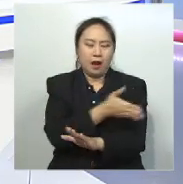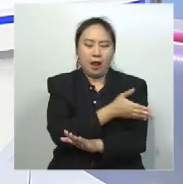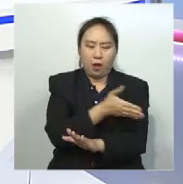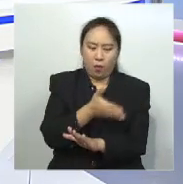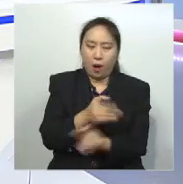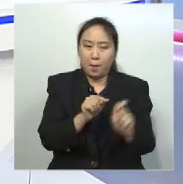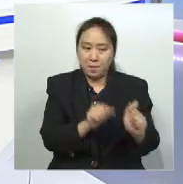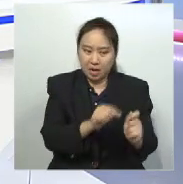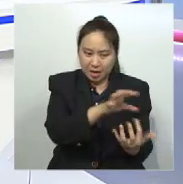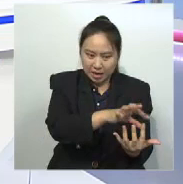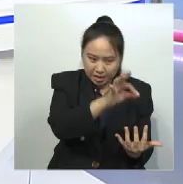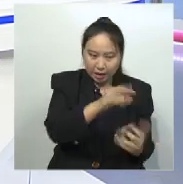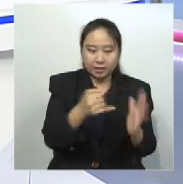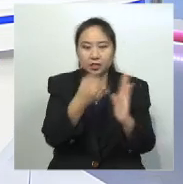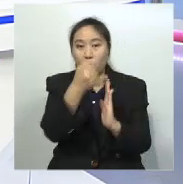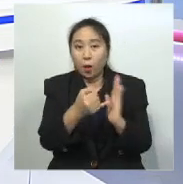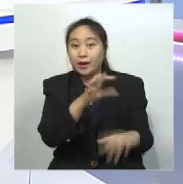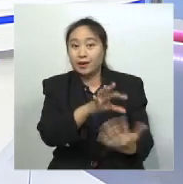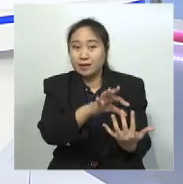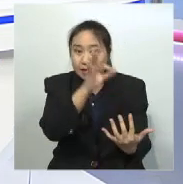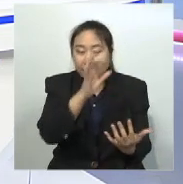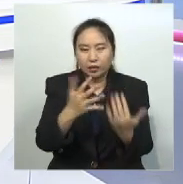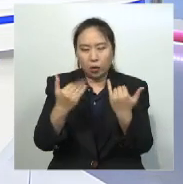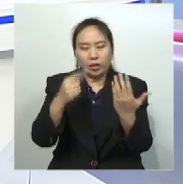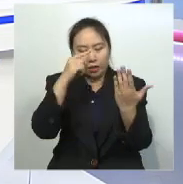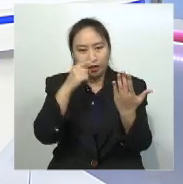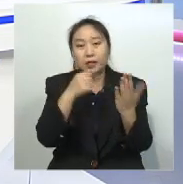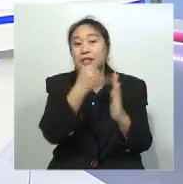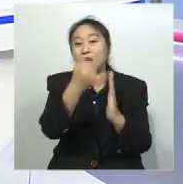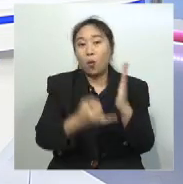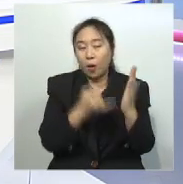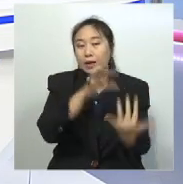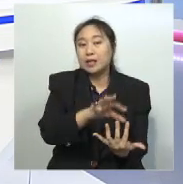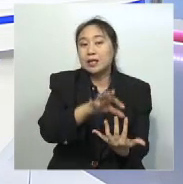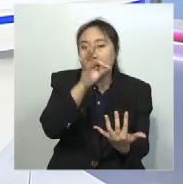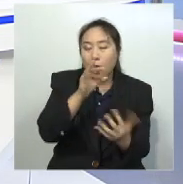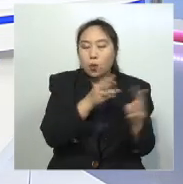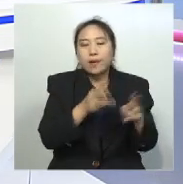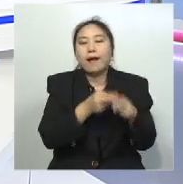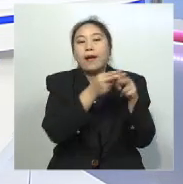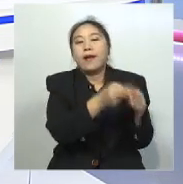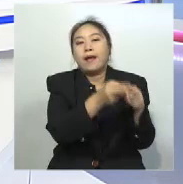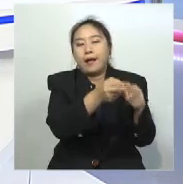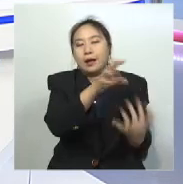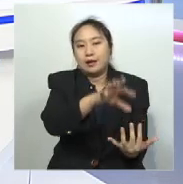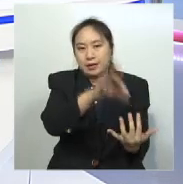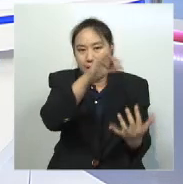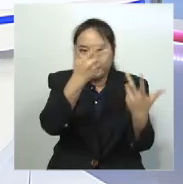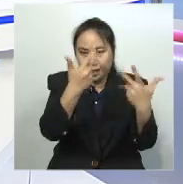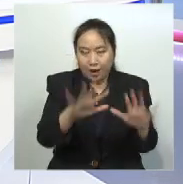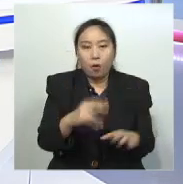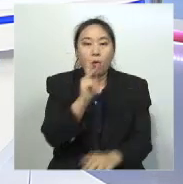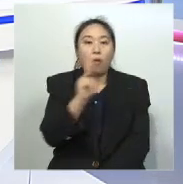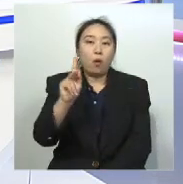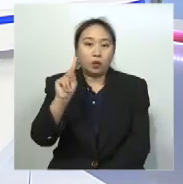าตั้งแต่ในระดับอำเภอระดับจังหวัดครั้งนี้การเลือกในระดับจังหวัดก็ยังคงใช้วิธีการเลือกกันเองก่อนที่กกต.จะส่ง